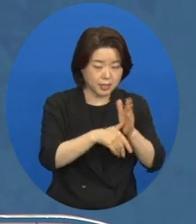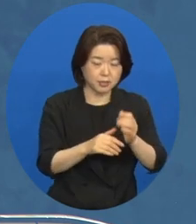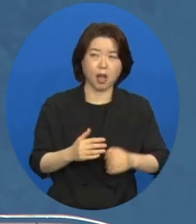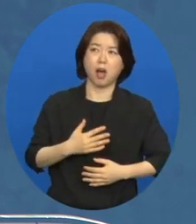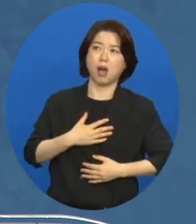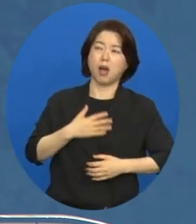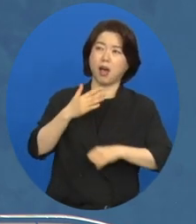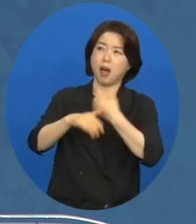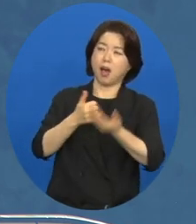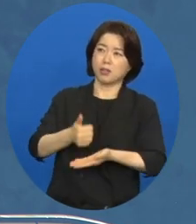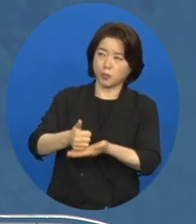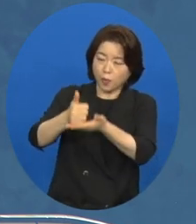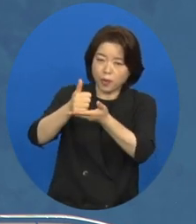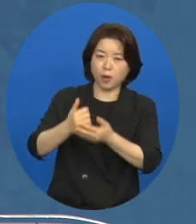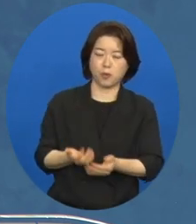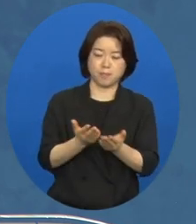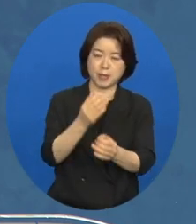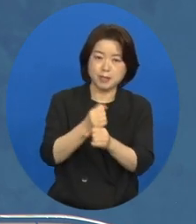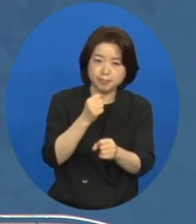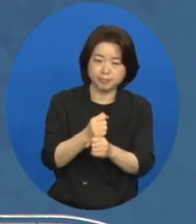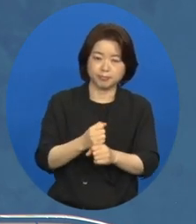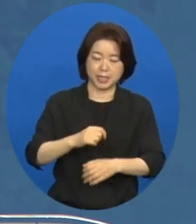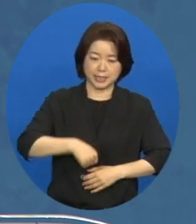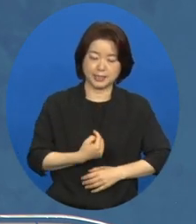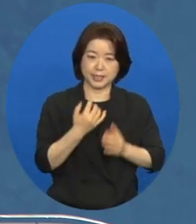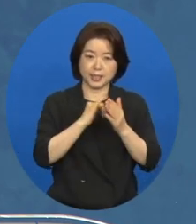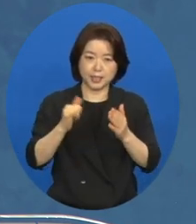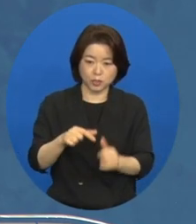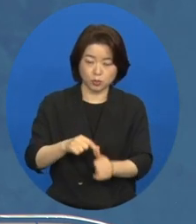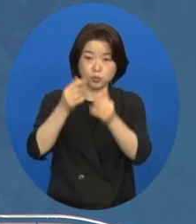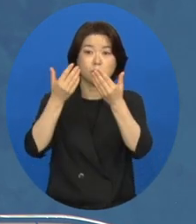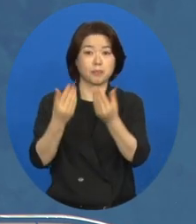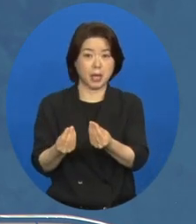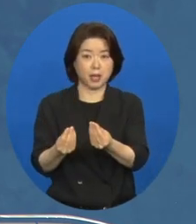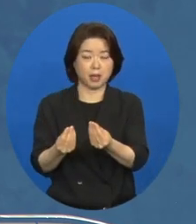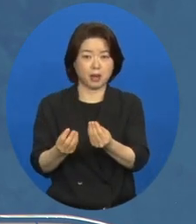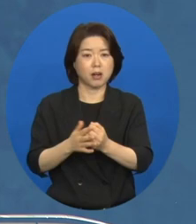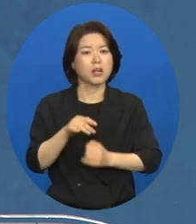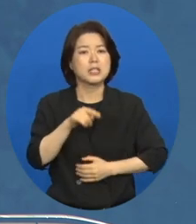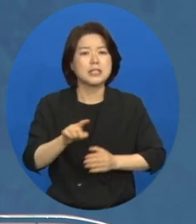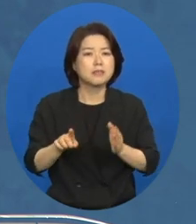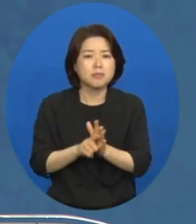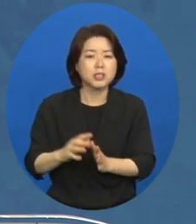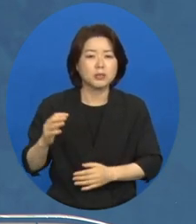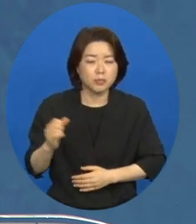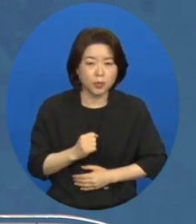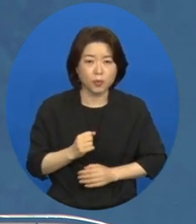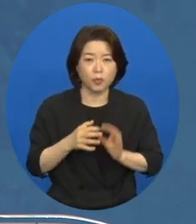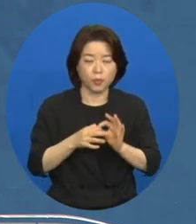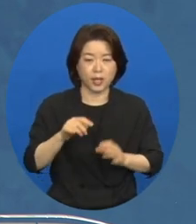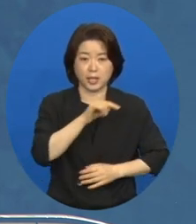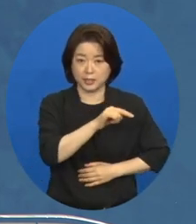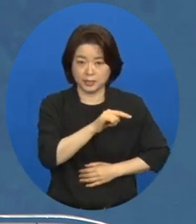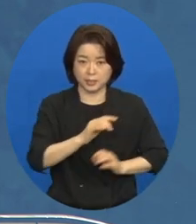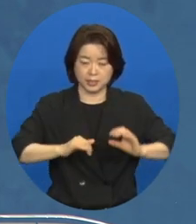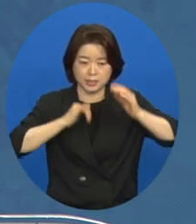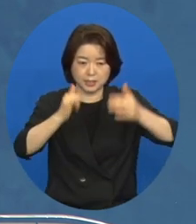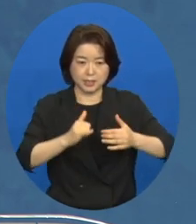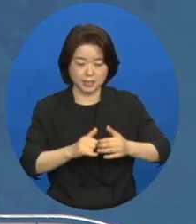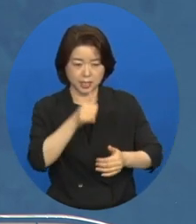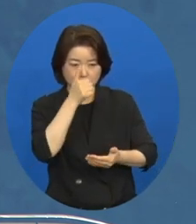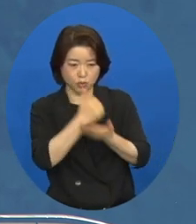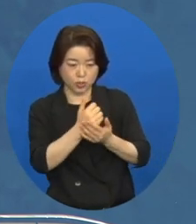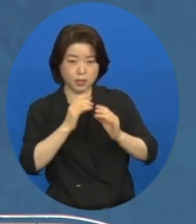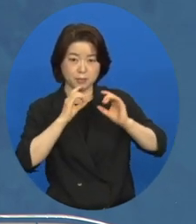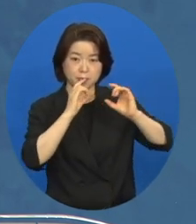경외하고 방주를 마련하여 자기 가족을 구원하였습니다. 이 믿음을 통하여 그는 세상을 단죄하고 믿음을